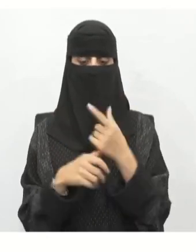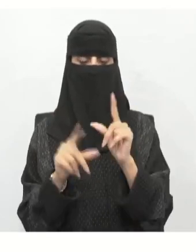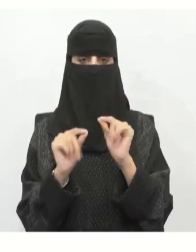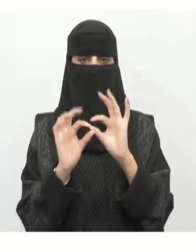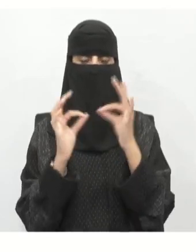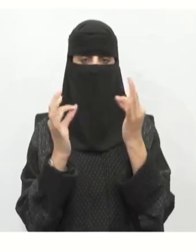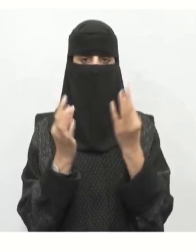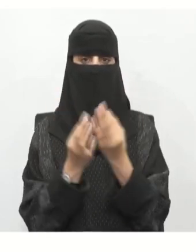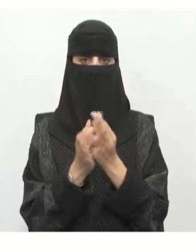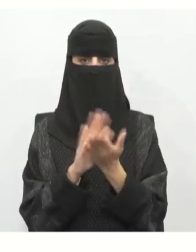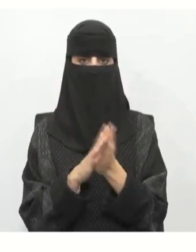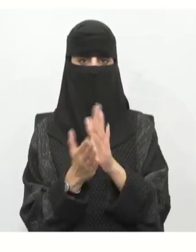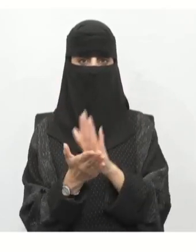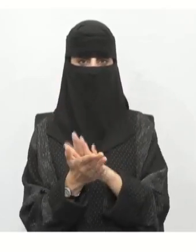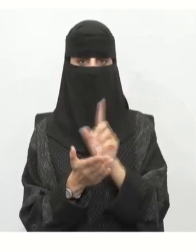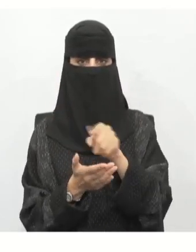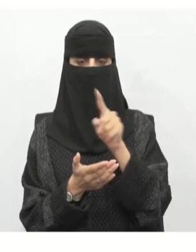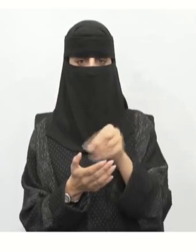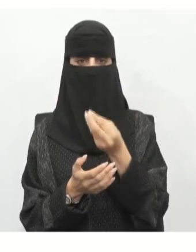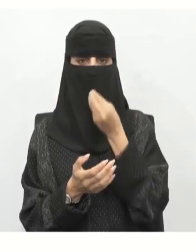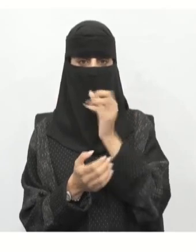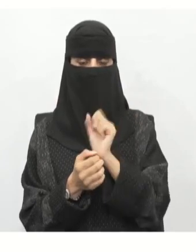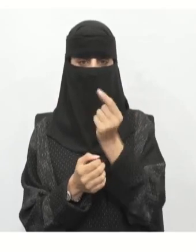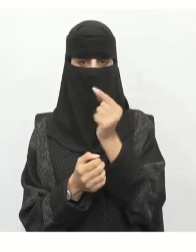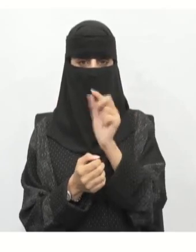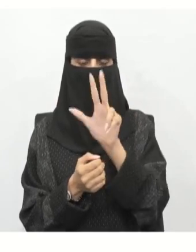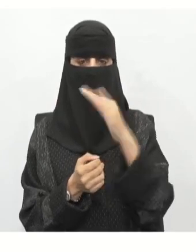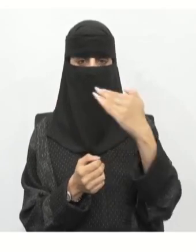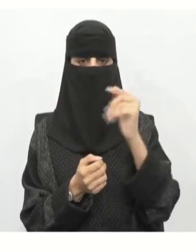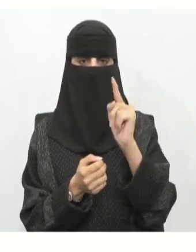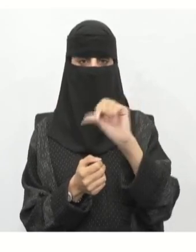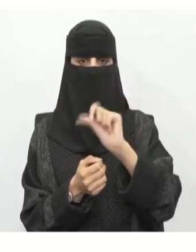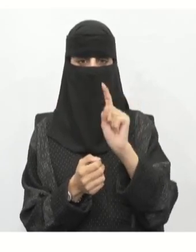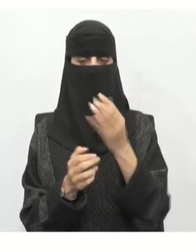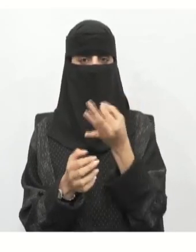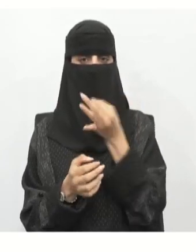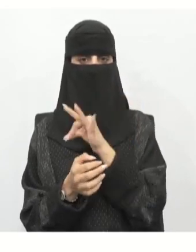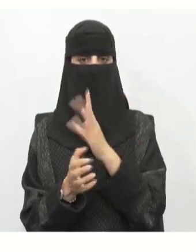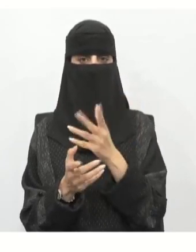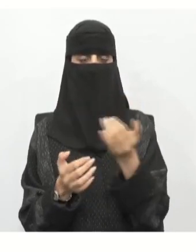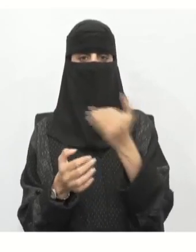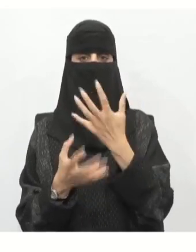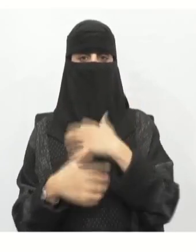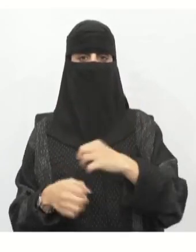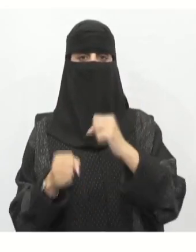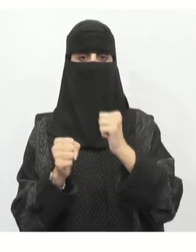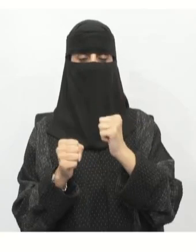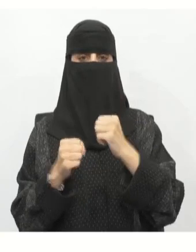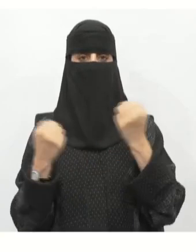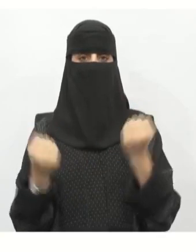الخبز والحبوب فائدتها بارك الله فيكم تمد الجسم بالطاقه